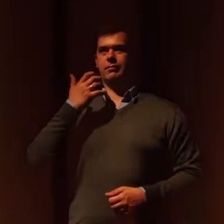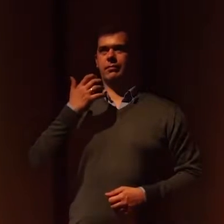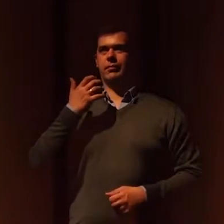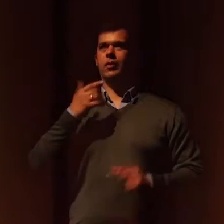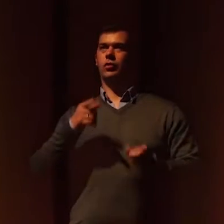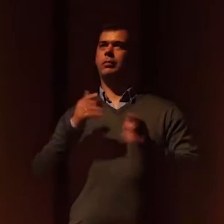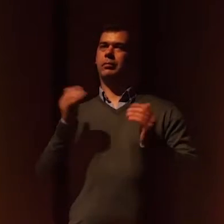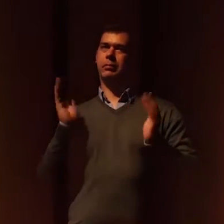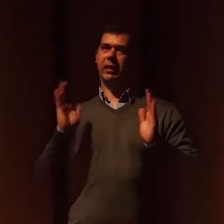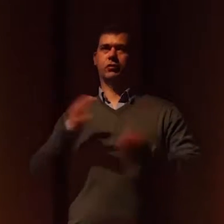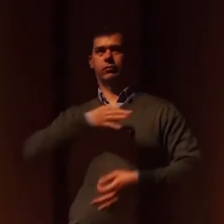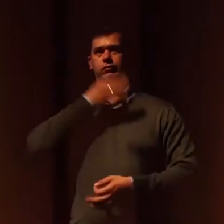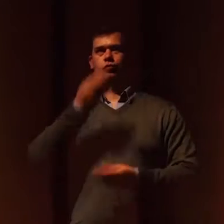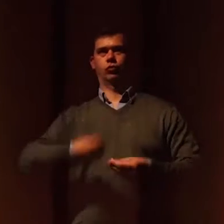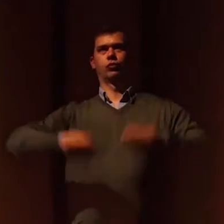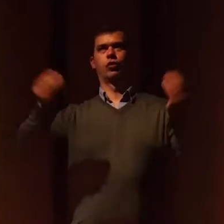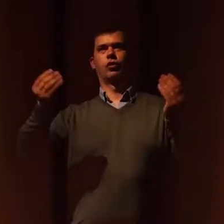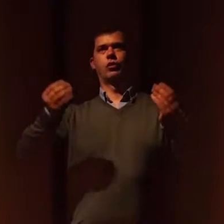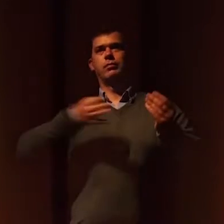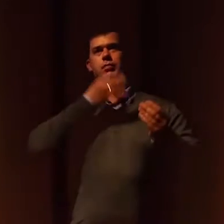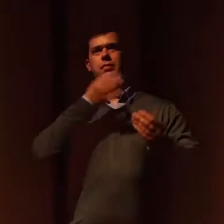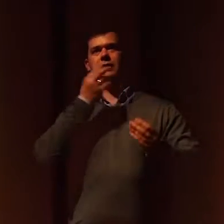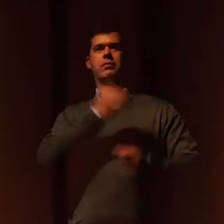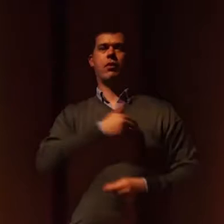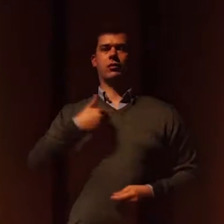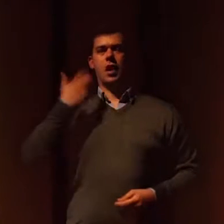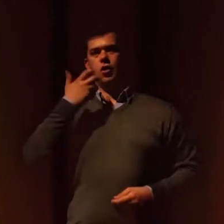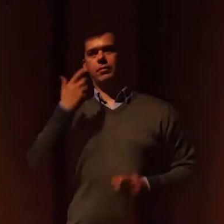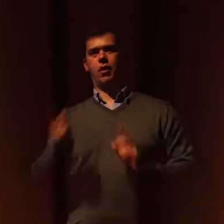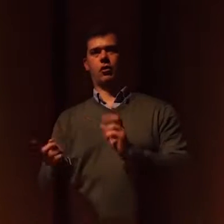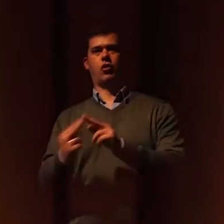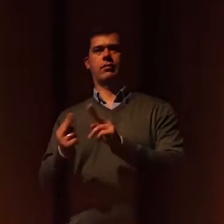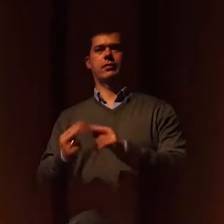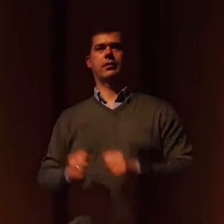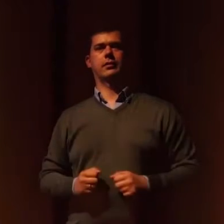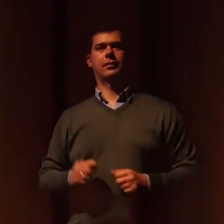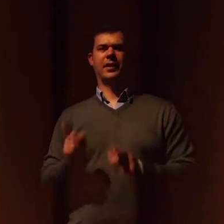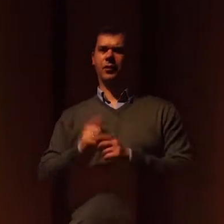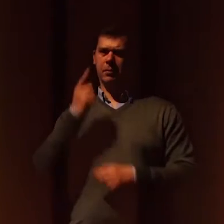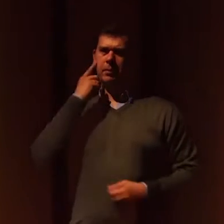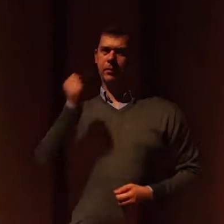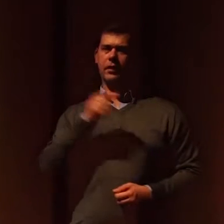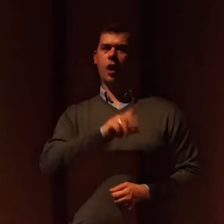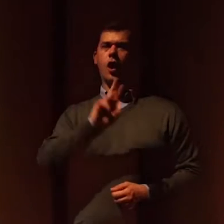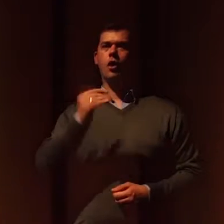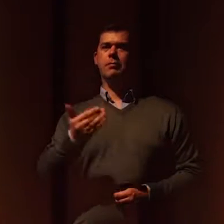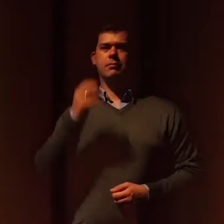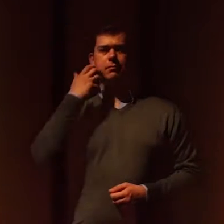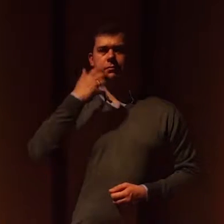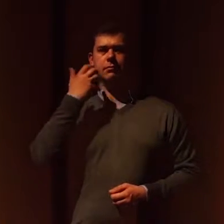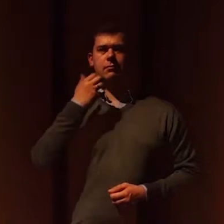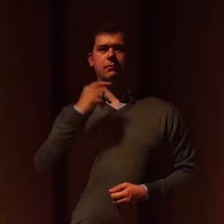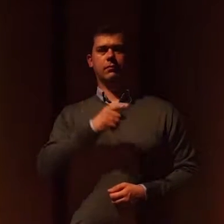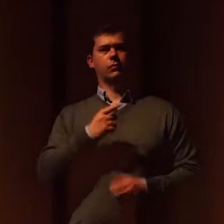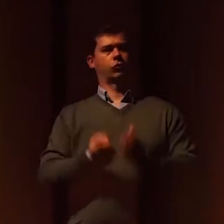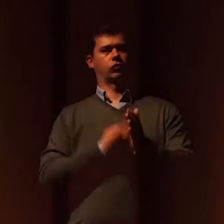bardzo pomogłaby w relacjach polsko pamiętajmy że ludność Romska jest bardzo często w